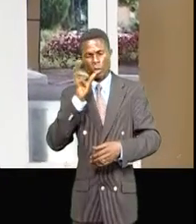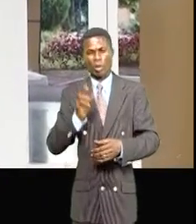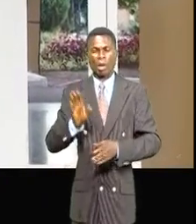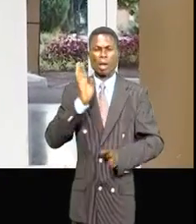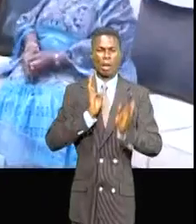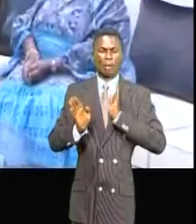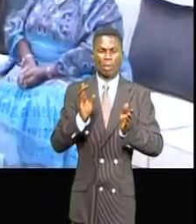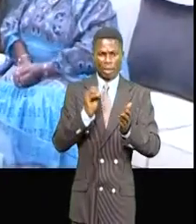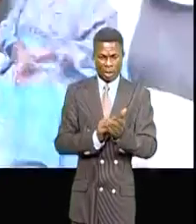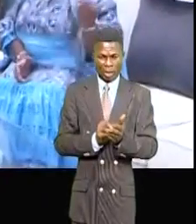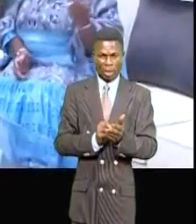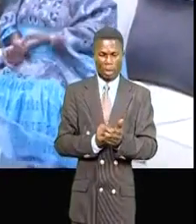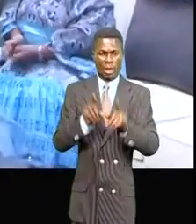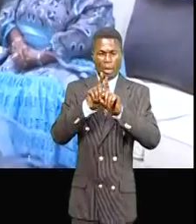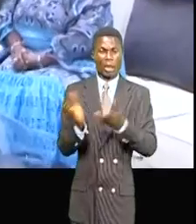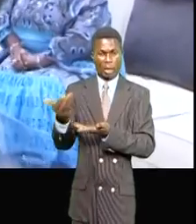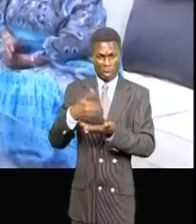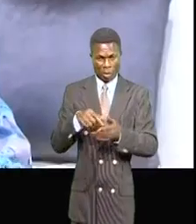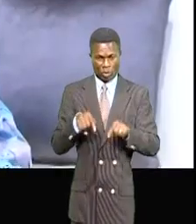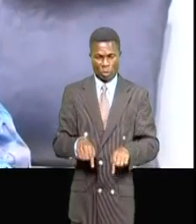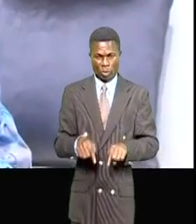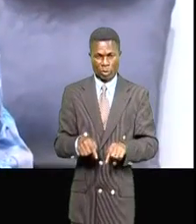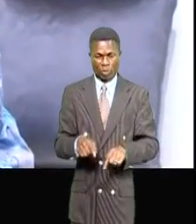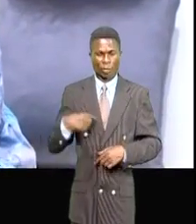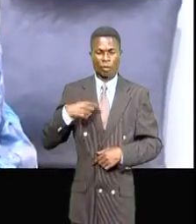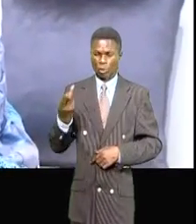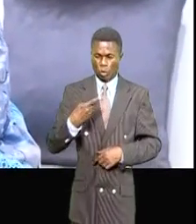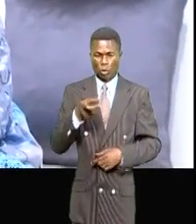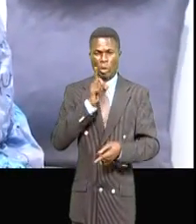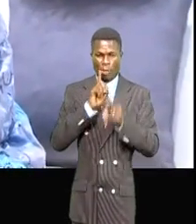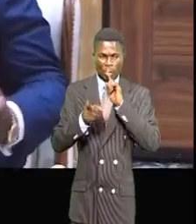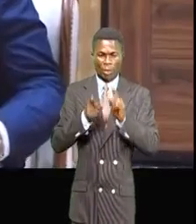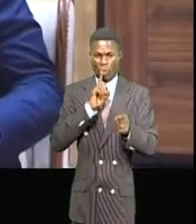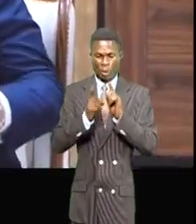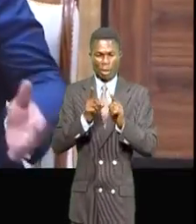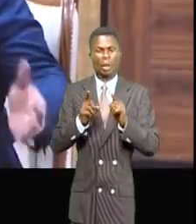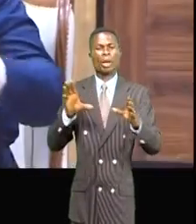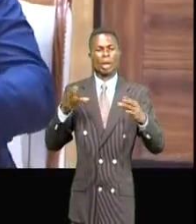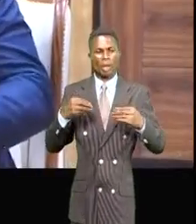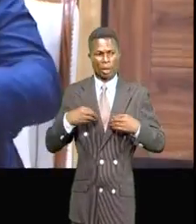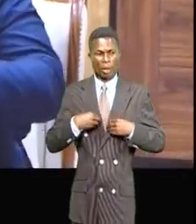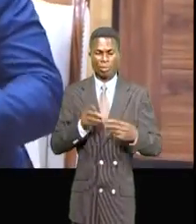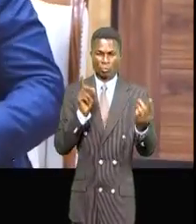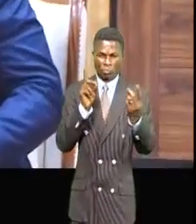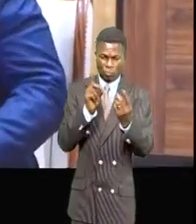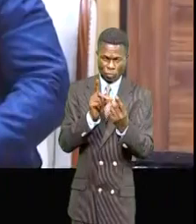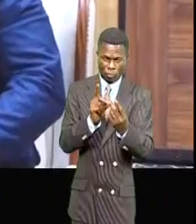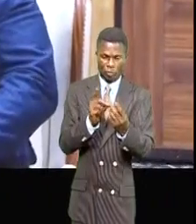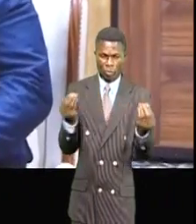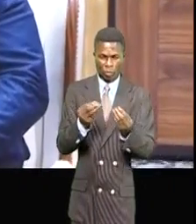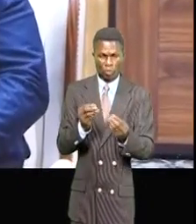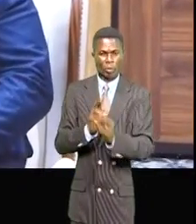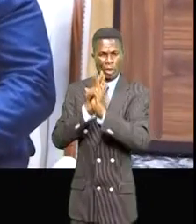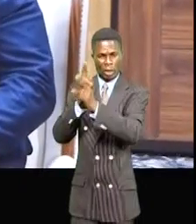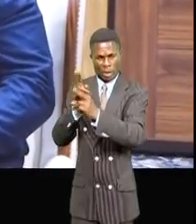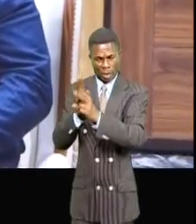de nouveau. Et donc de retour, nous avions agréé que nous allions nous voir pour que je puisse